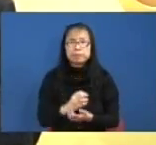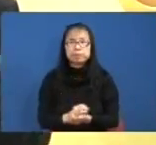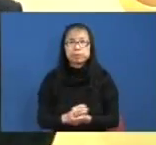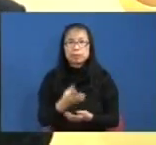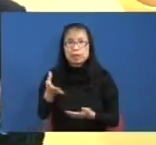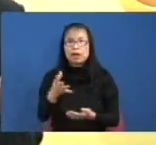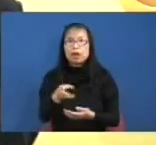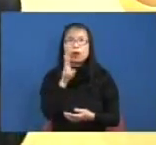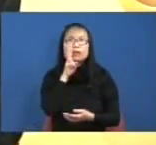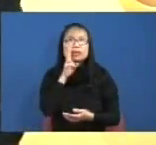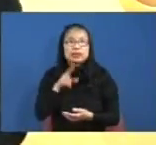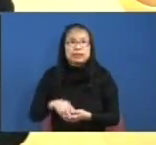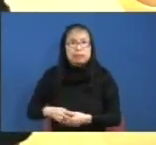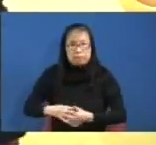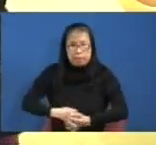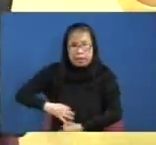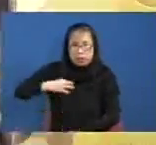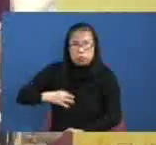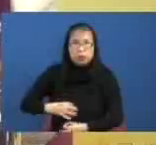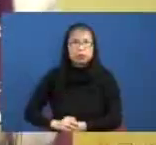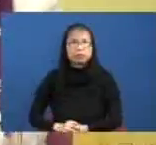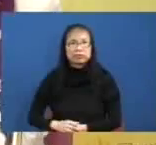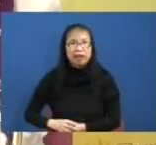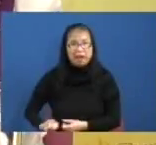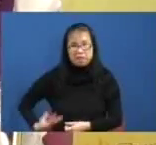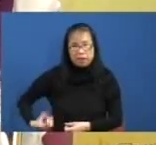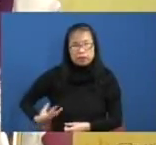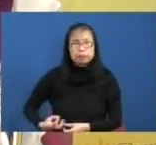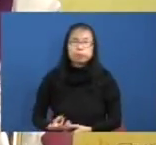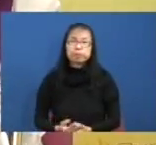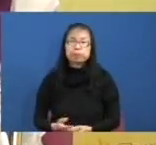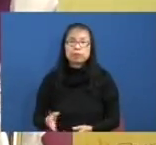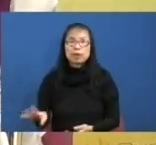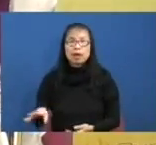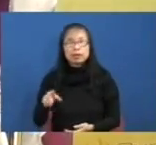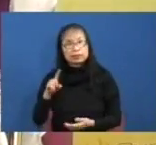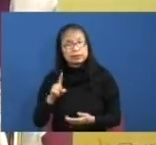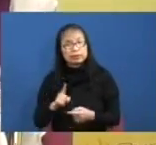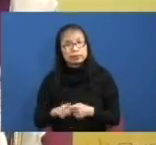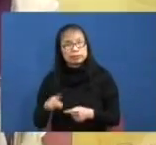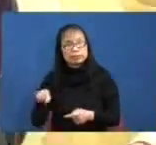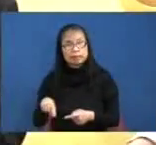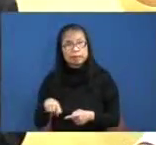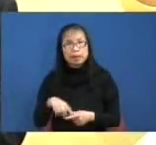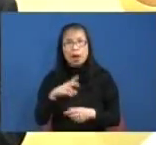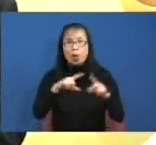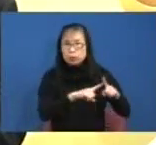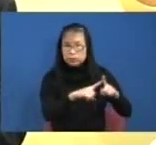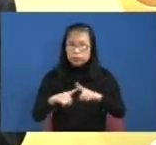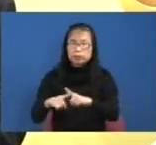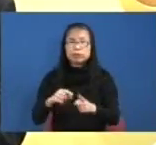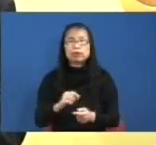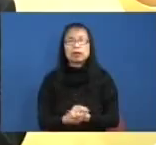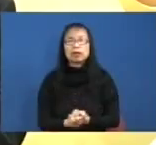即係盲搶鹽咧，啲人講 合埋隻眼咁樣搶鹽， 搶鹽啦。咁喺呢一方面，其實咧就係、是、啲市民咧對嗰、